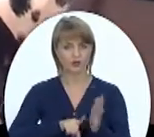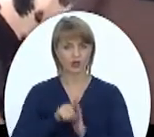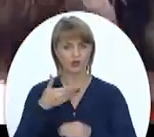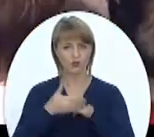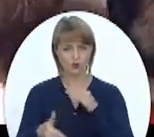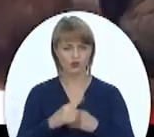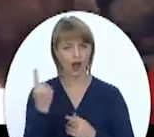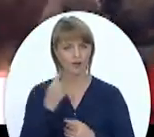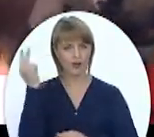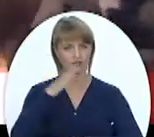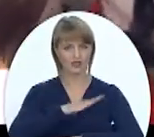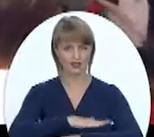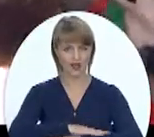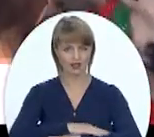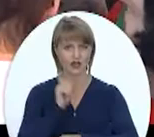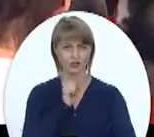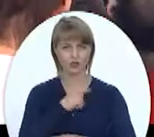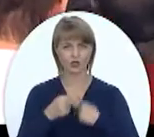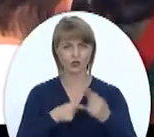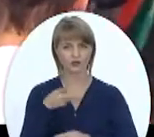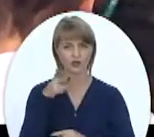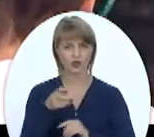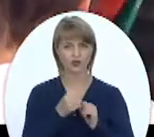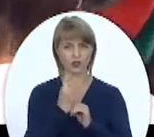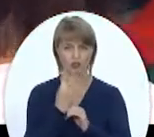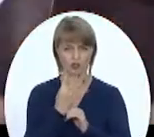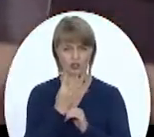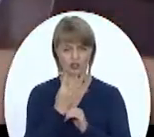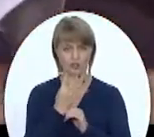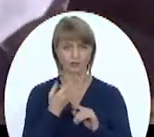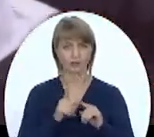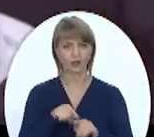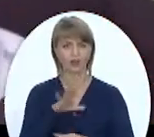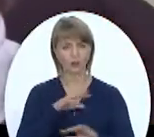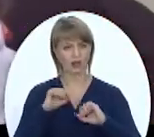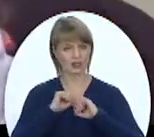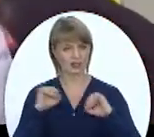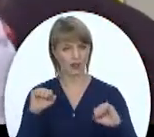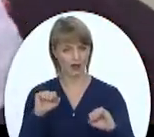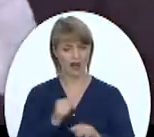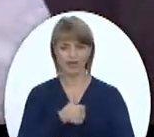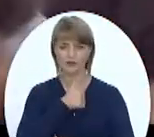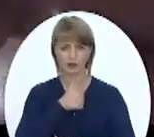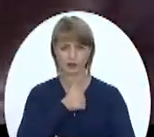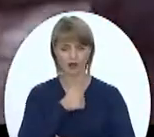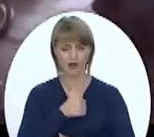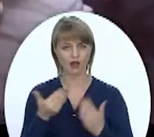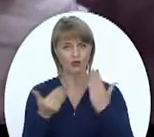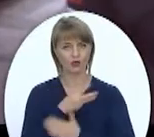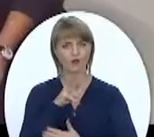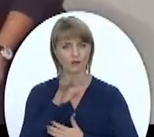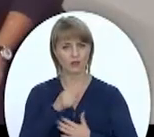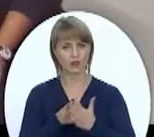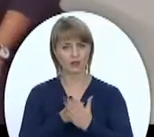позже, а первые занятия в провинциальном Омске провели в 2014. Это было смело и экспериментально. Новый